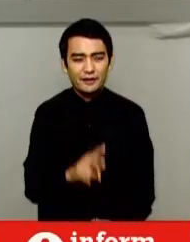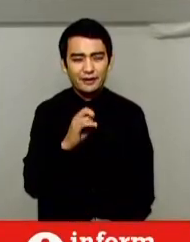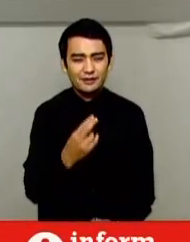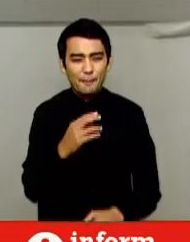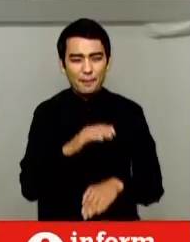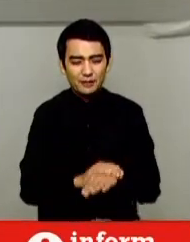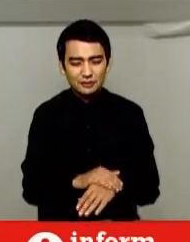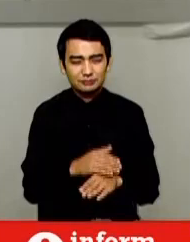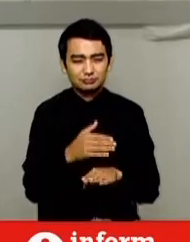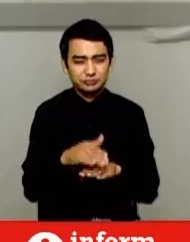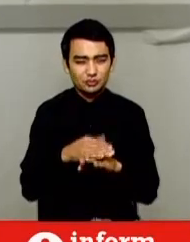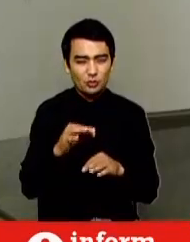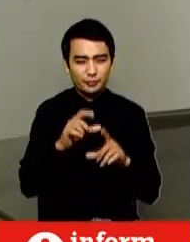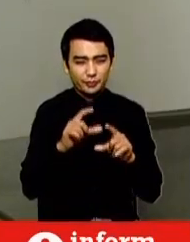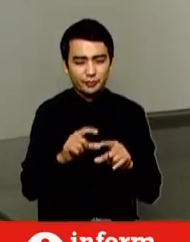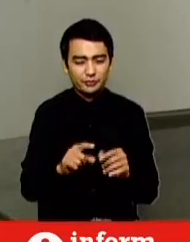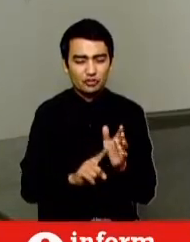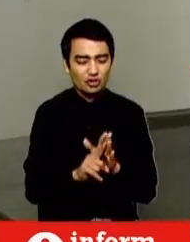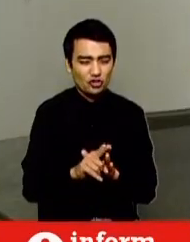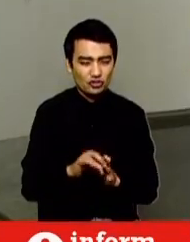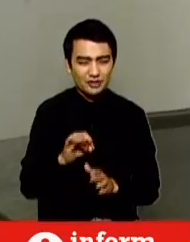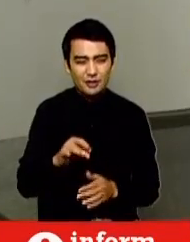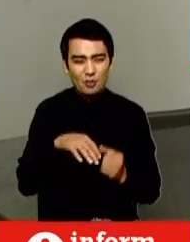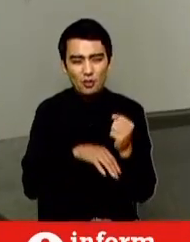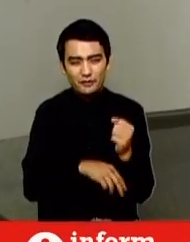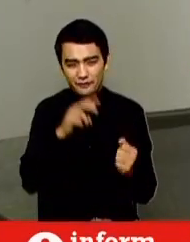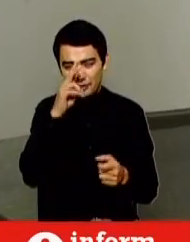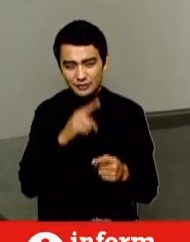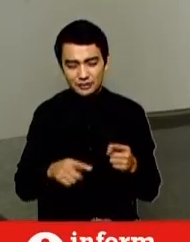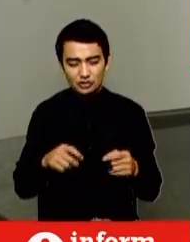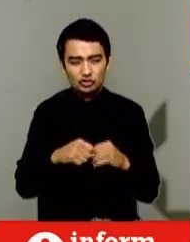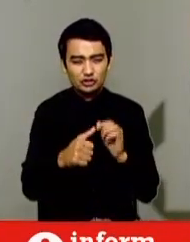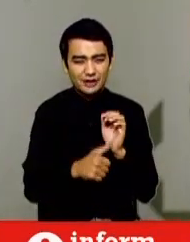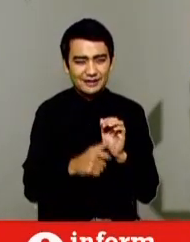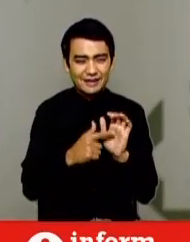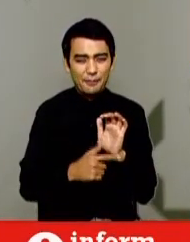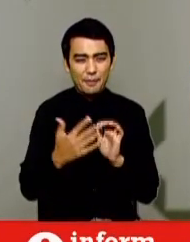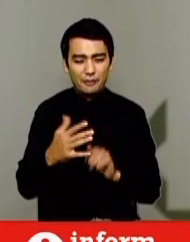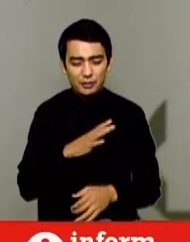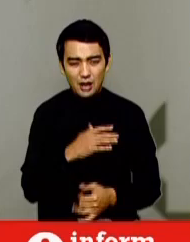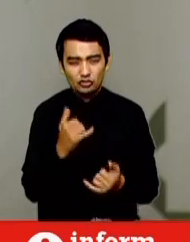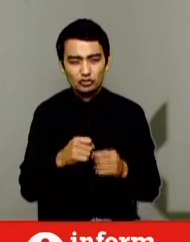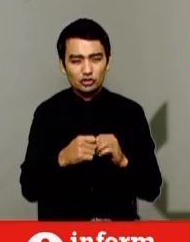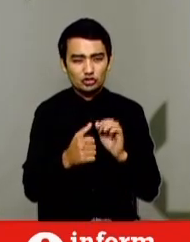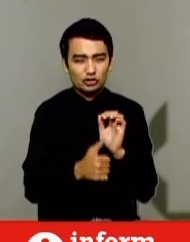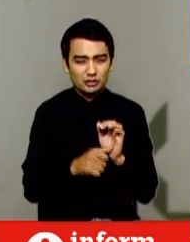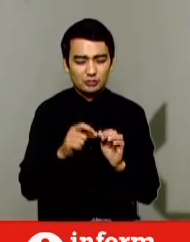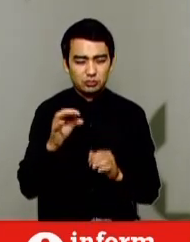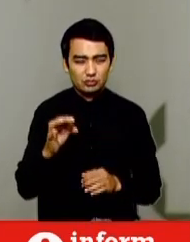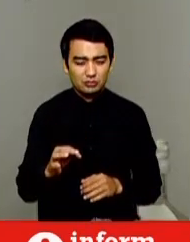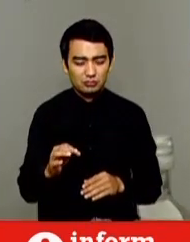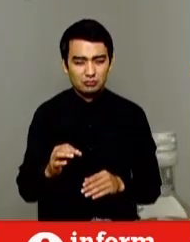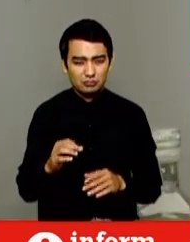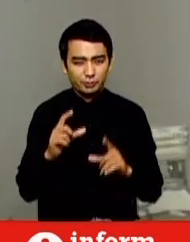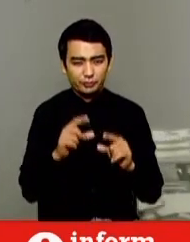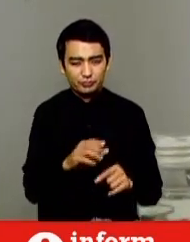біртінде базалық мөлшерлемені төмендете бастады. Сөйтіп, соңғы 2 ай ішінде ставка 16,75%-дан 16%-ға дейін түсті. Ұлттық банк төрағасы